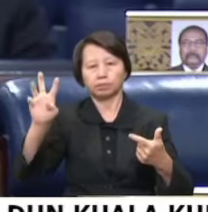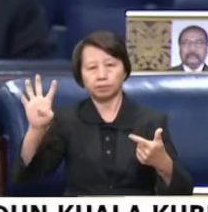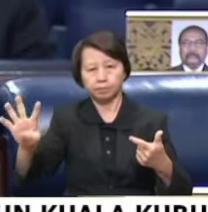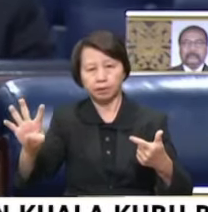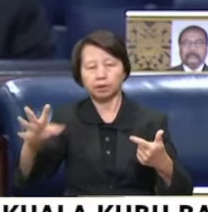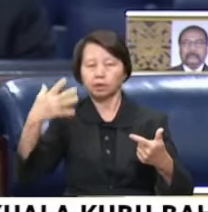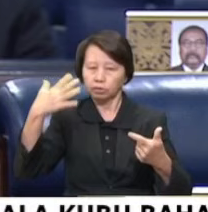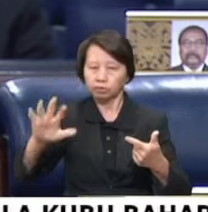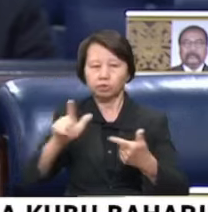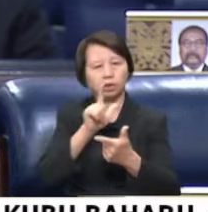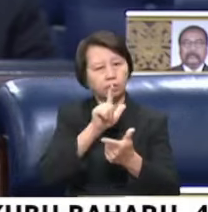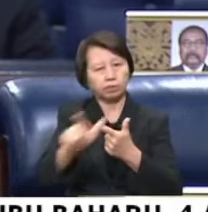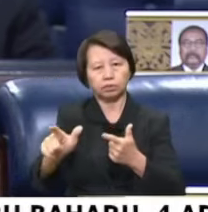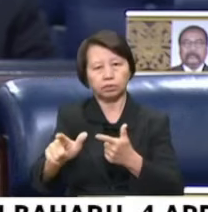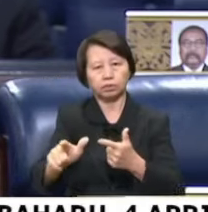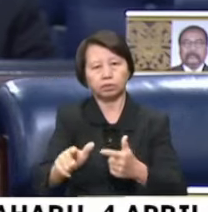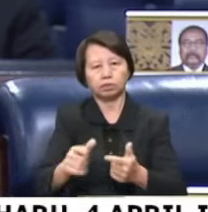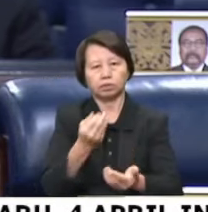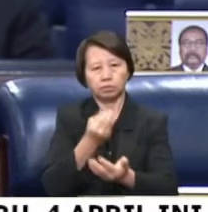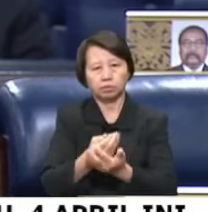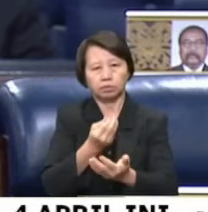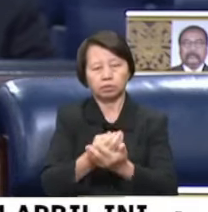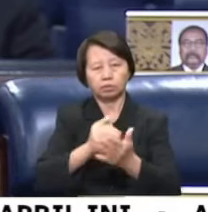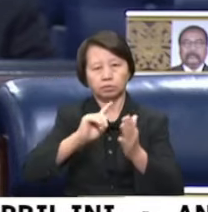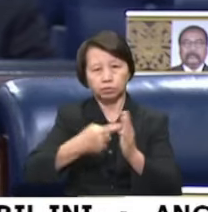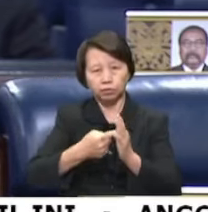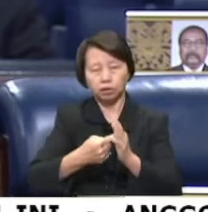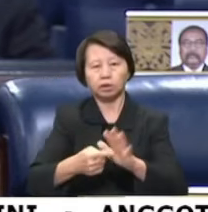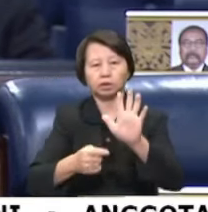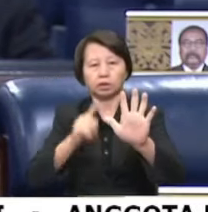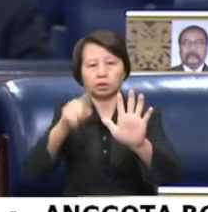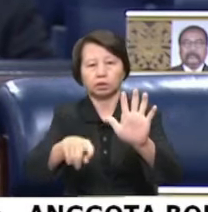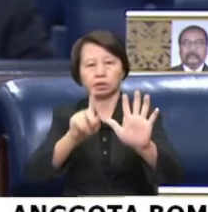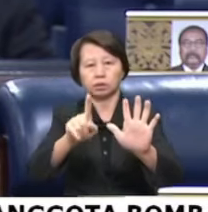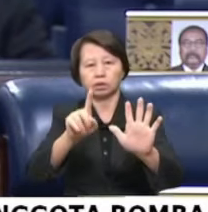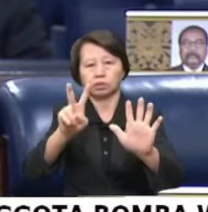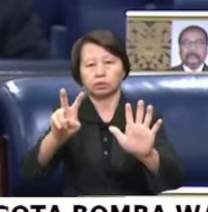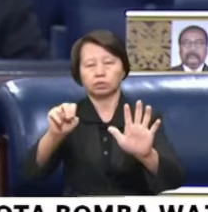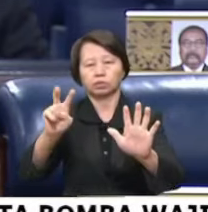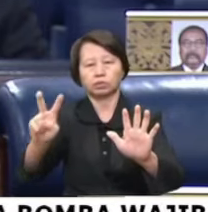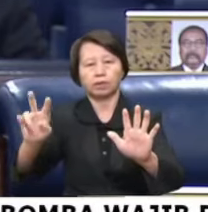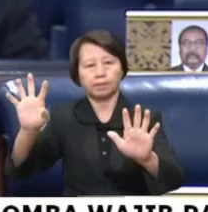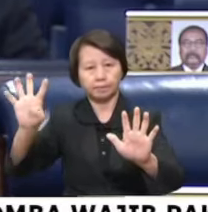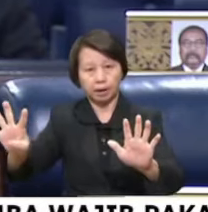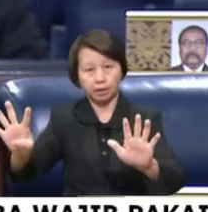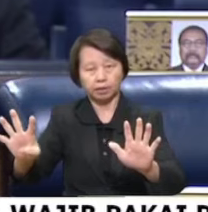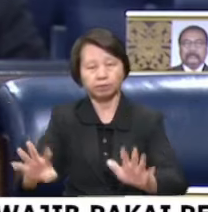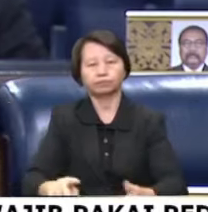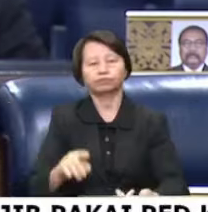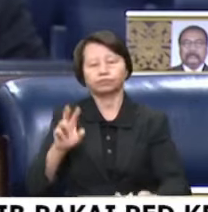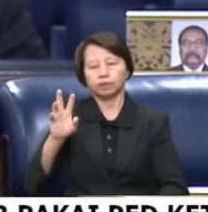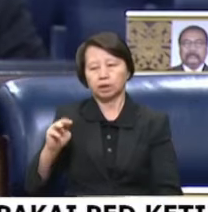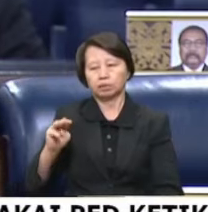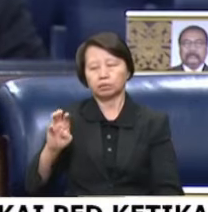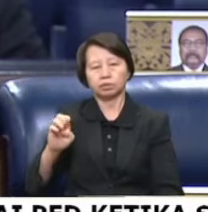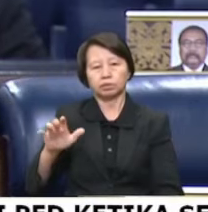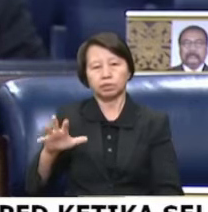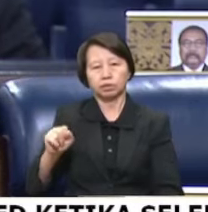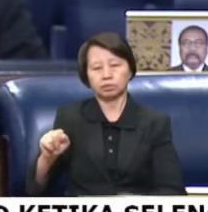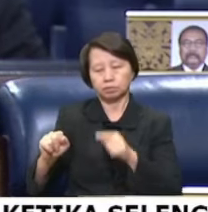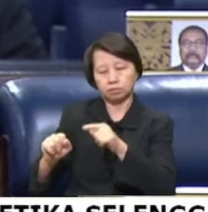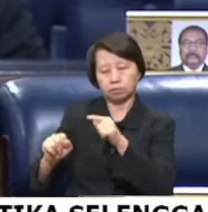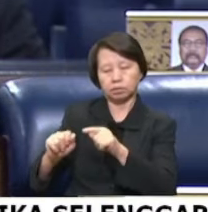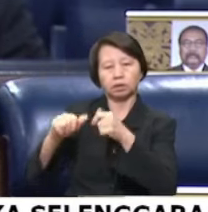telah diluluskan oleh Pembendaraan Berkat Kuasa mulai 5 Januari 2024. MCBA merupakan agensi